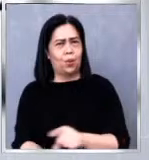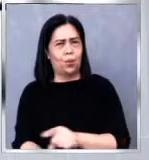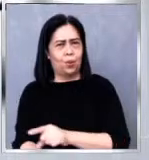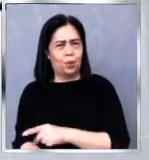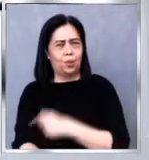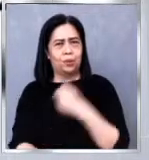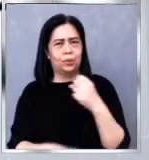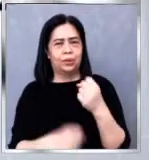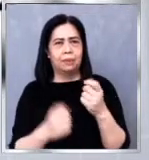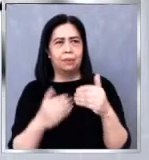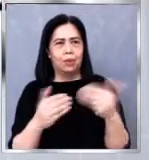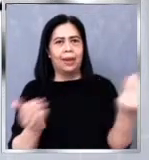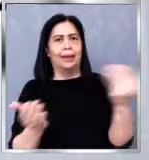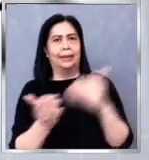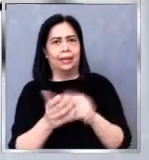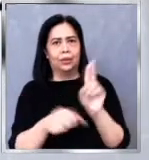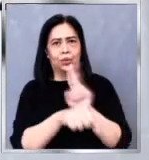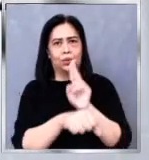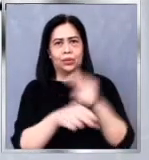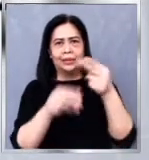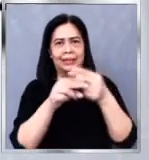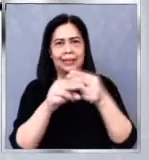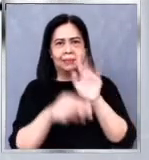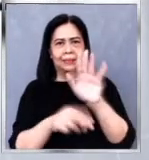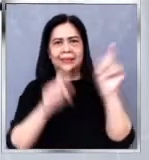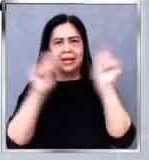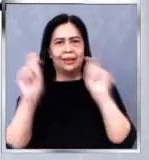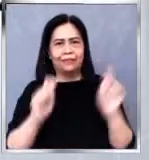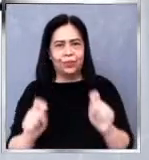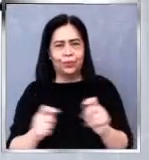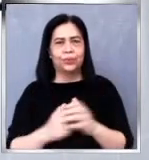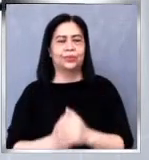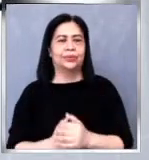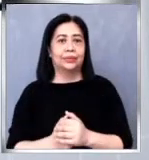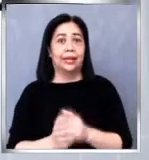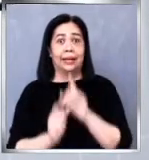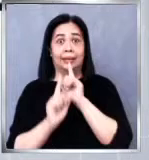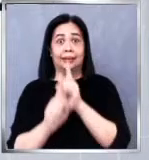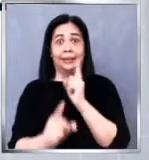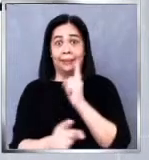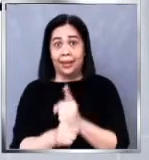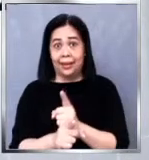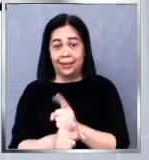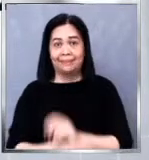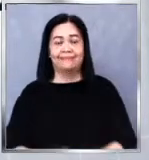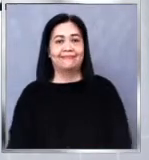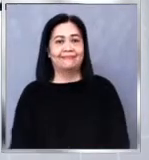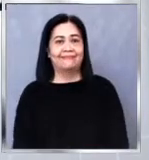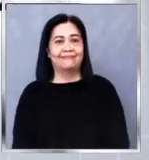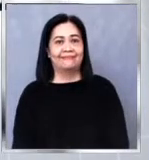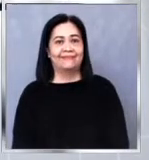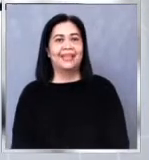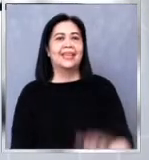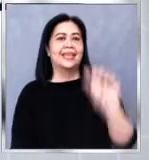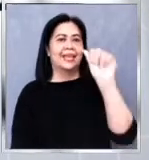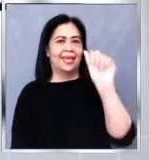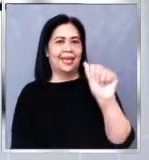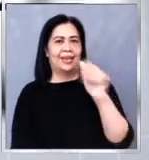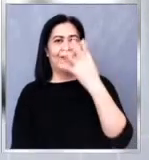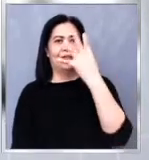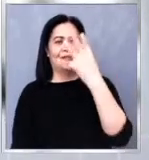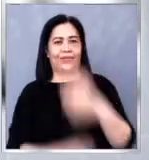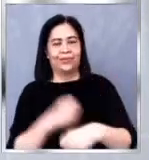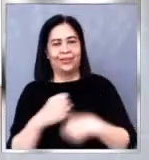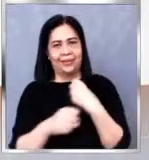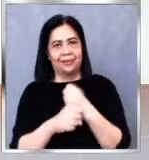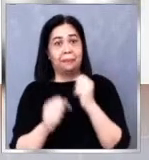maulit ang paggamit sa pangalan ng isang bagyo? Ang tamang sagot, letter A, 4. Ibig sabihin po